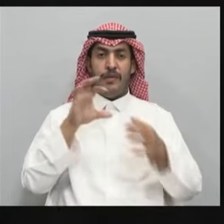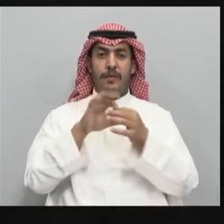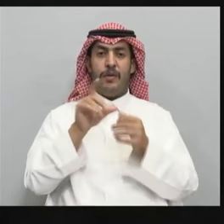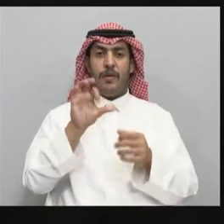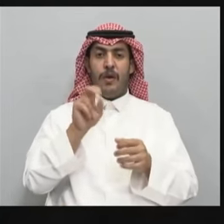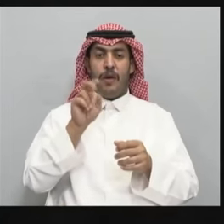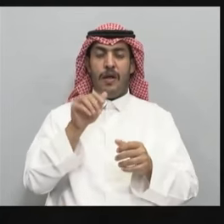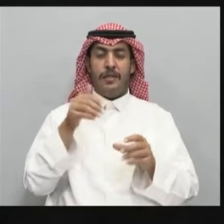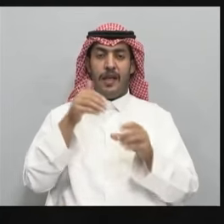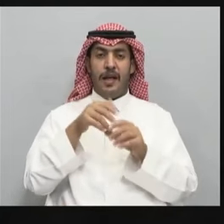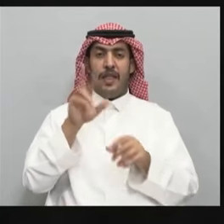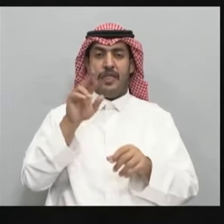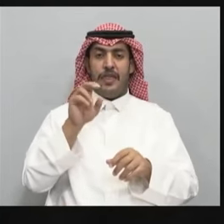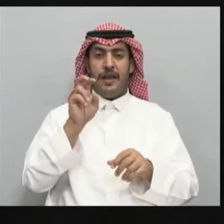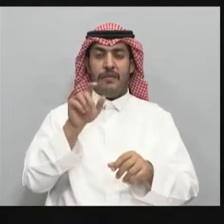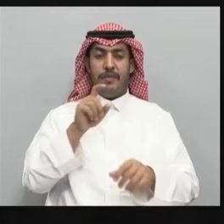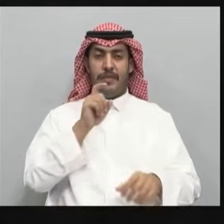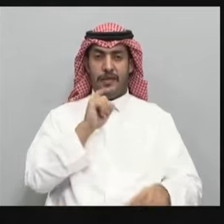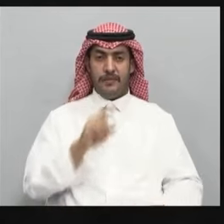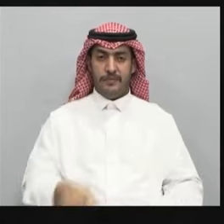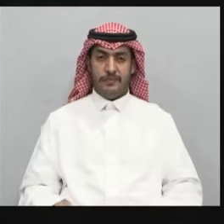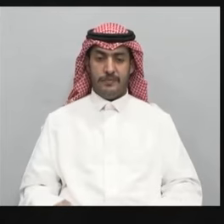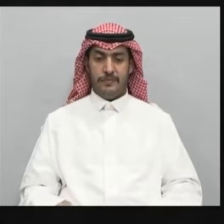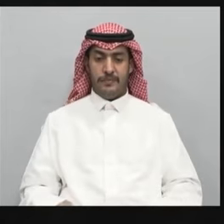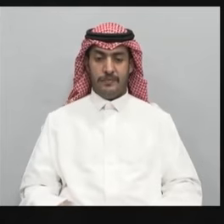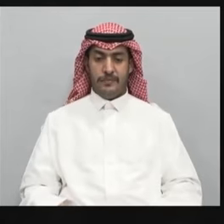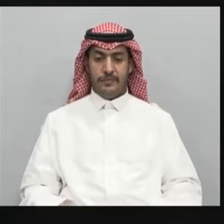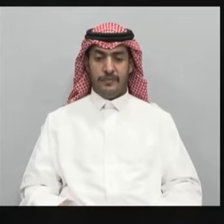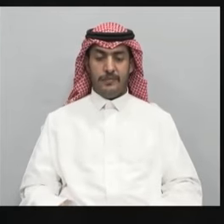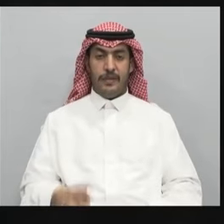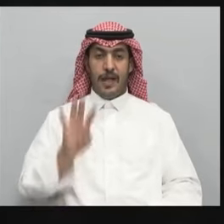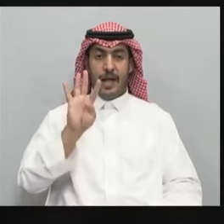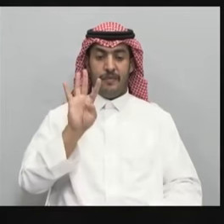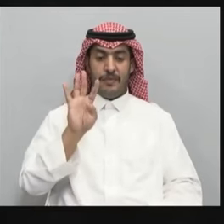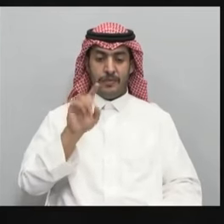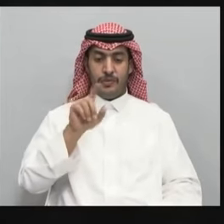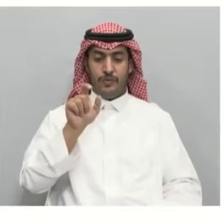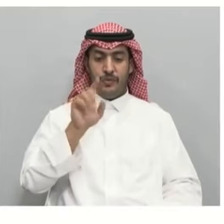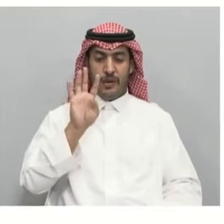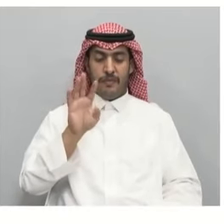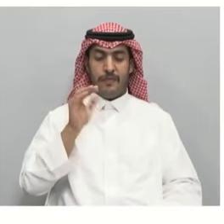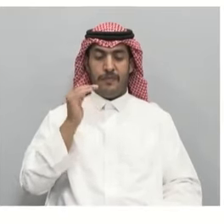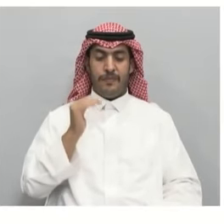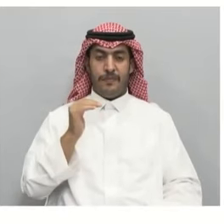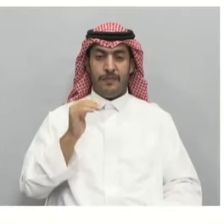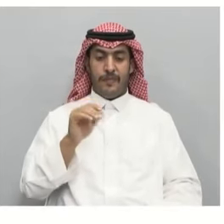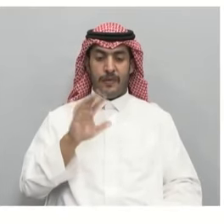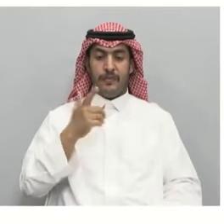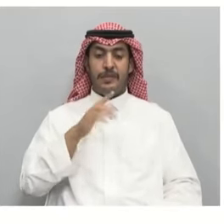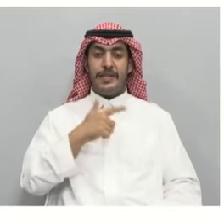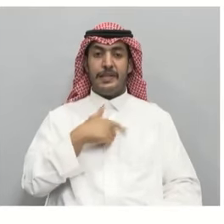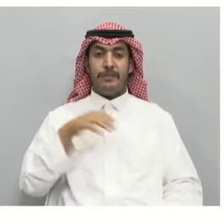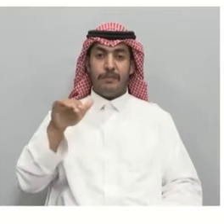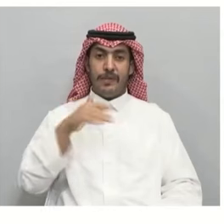بالنواه داخل الذره ضعيف رقم اربعه طبعا الجواب الموصلات رقم اربعه ما اسم